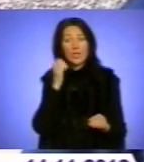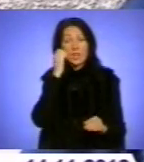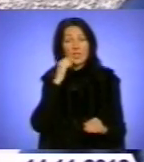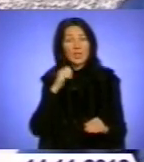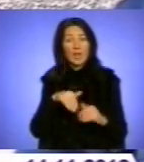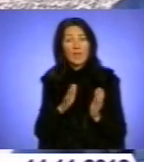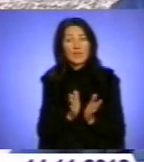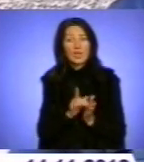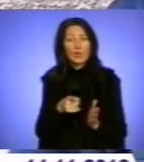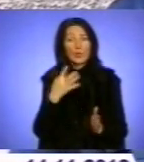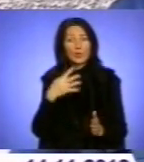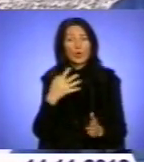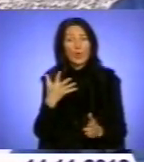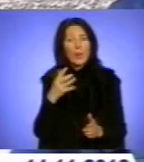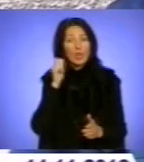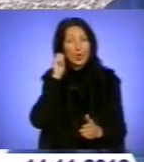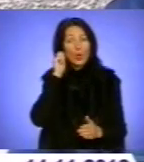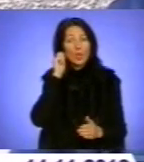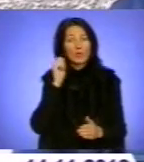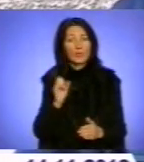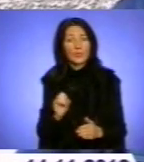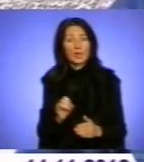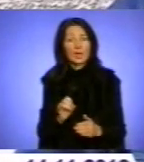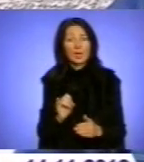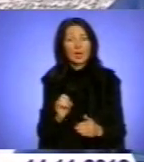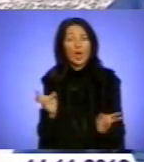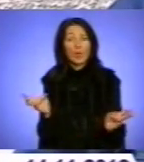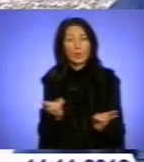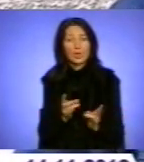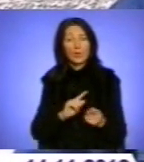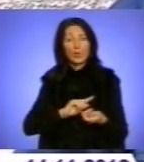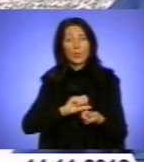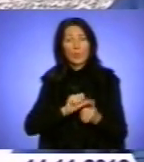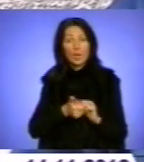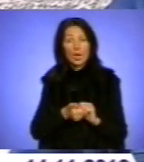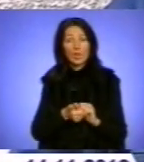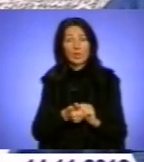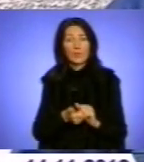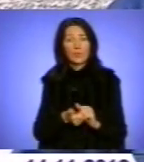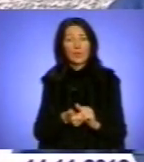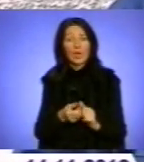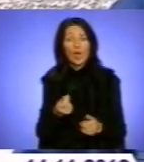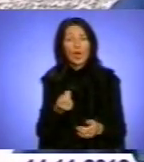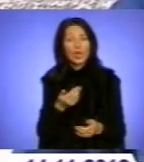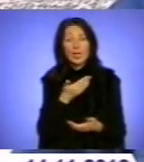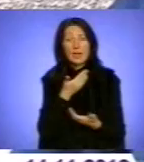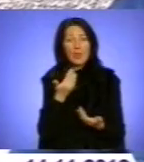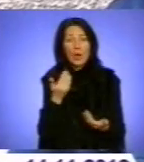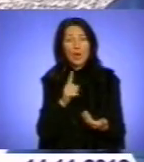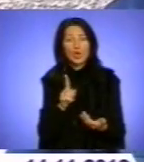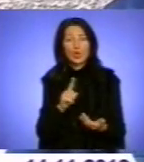взагалі йому по 45 років, і потрібно міняти. Грошей немає,